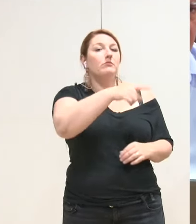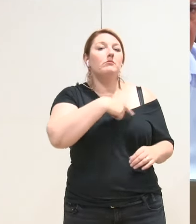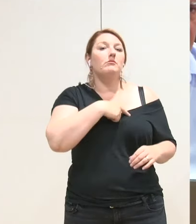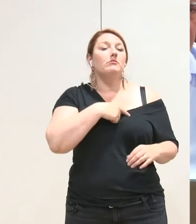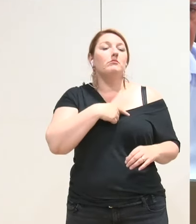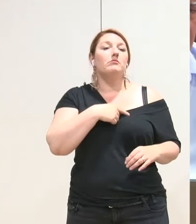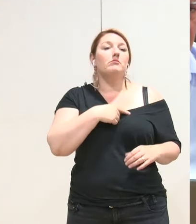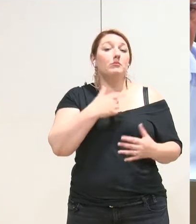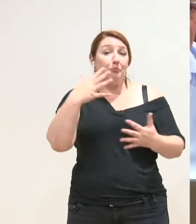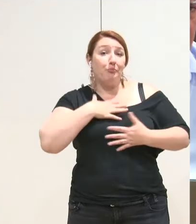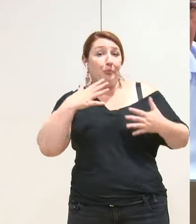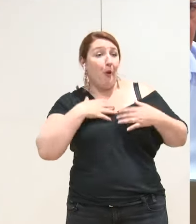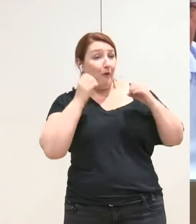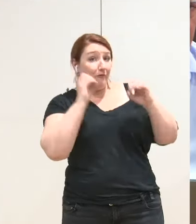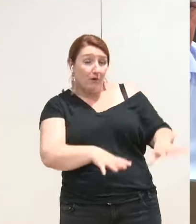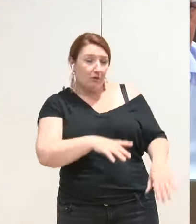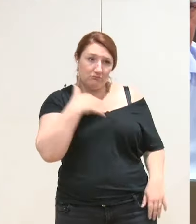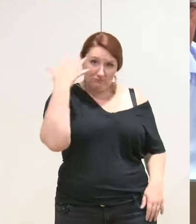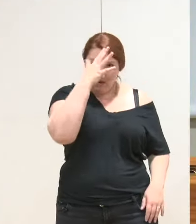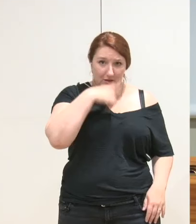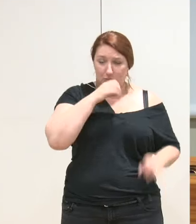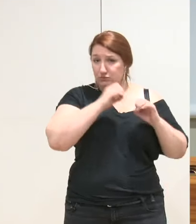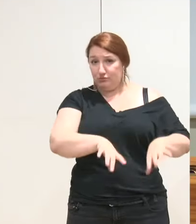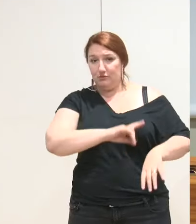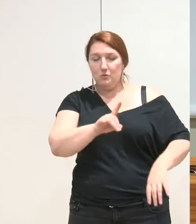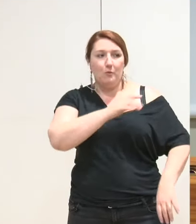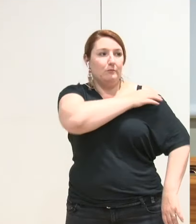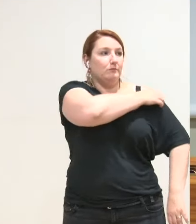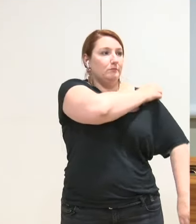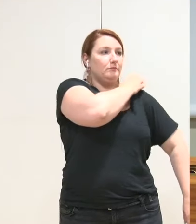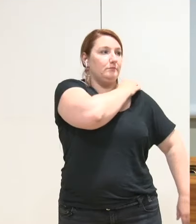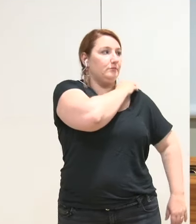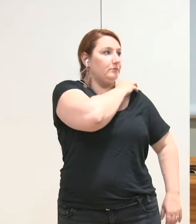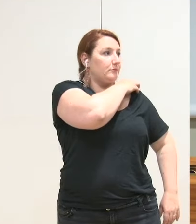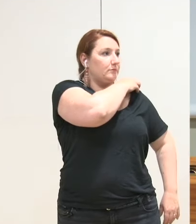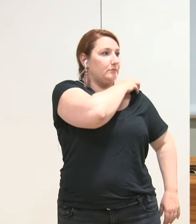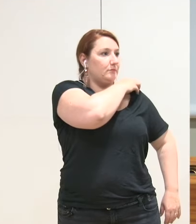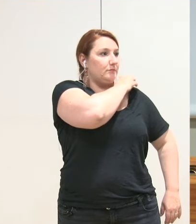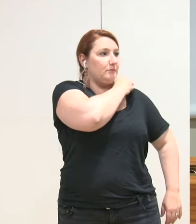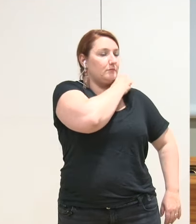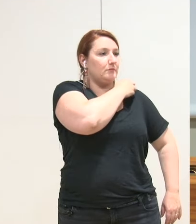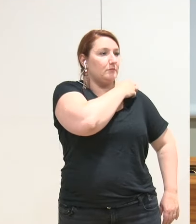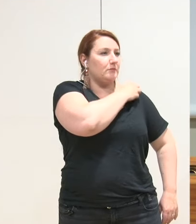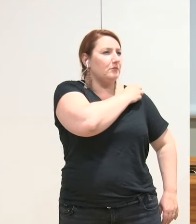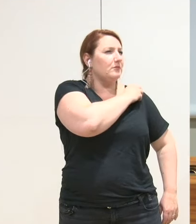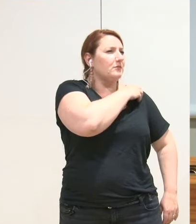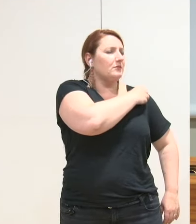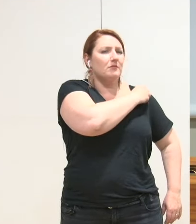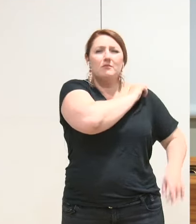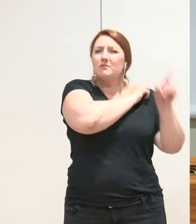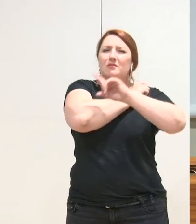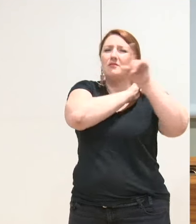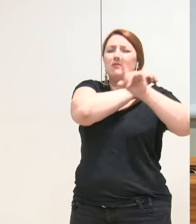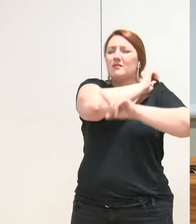avez peur que nous le fassions je crois que c'est important de dire euh mon monsieur